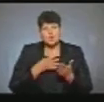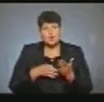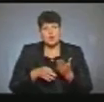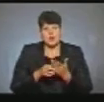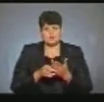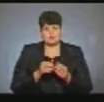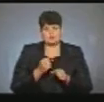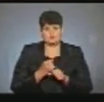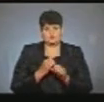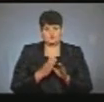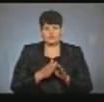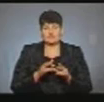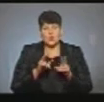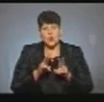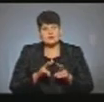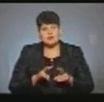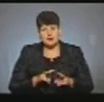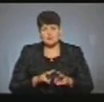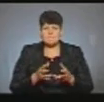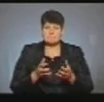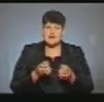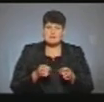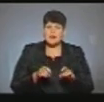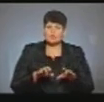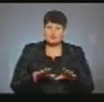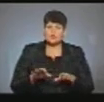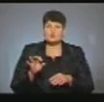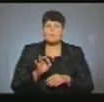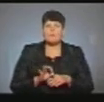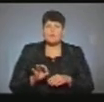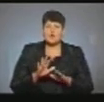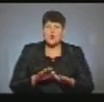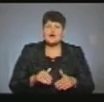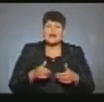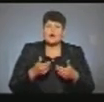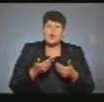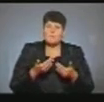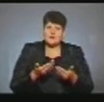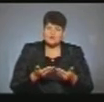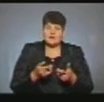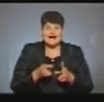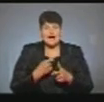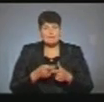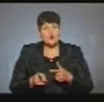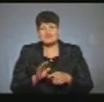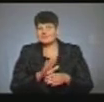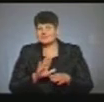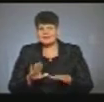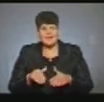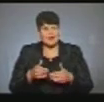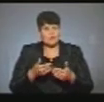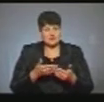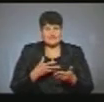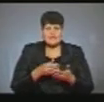рекомендаційно-дорадчу функцію. Вона розглядає, приймає рішення про рекомендувати або не рекомендувати і дає